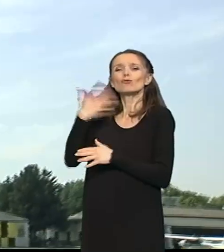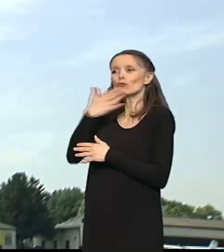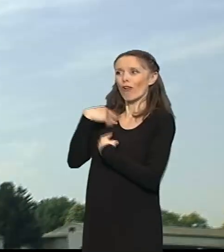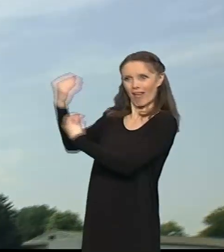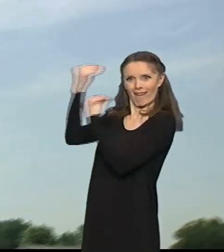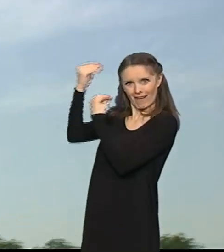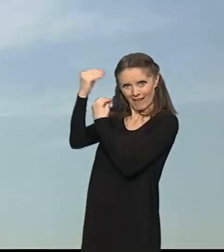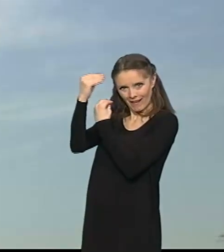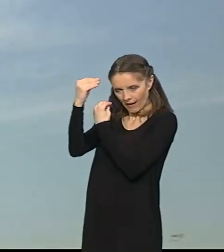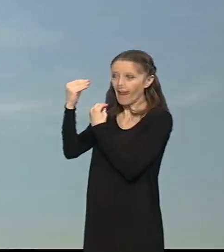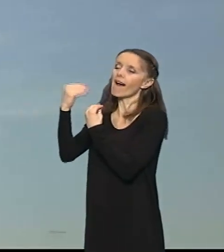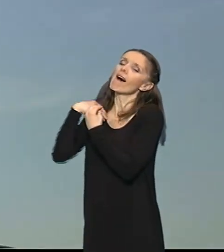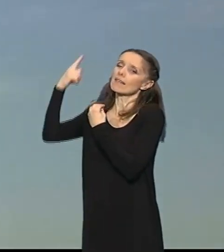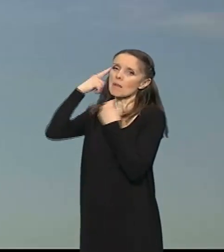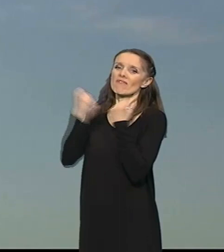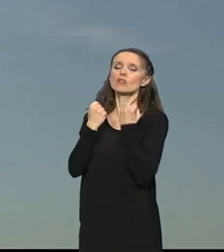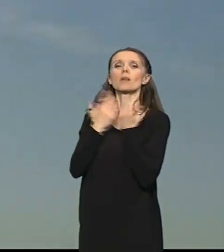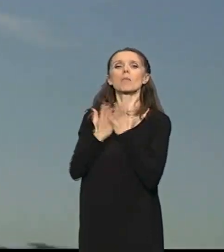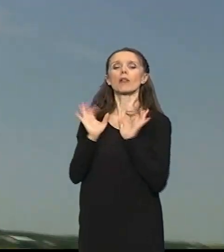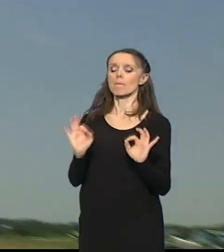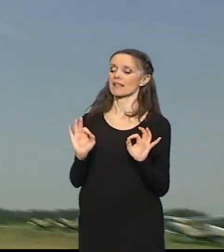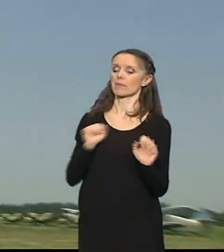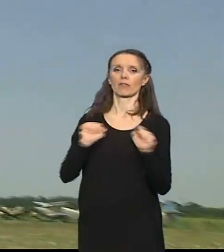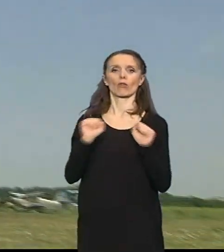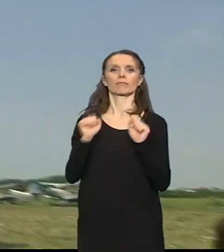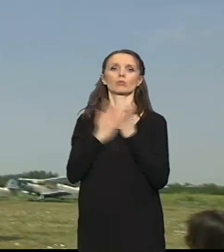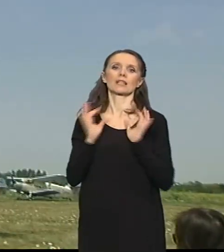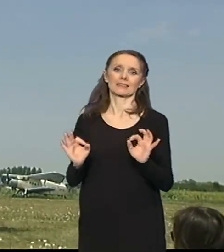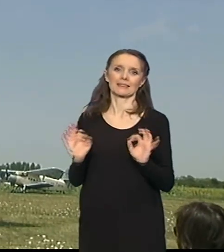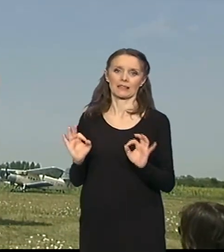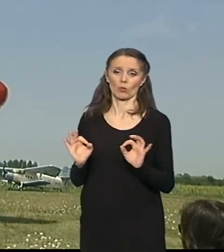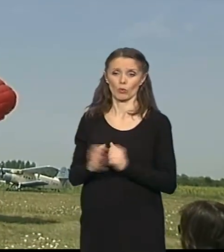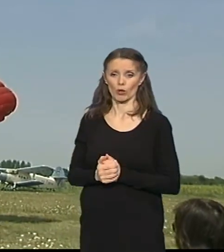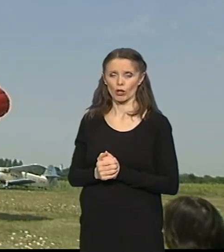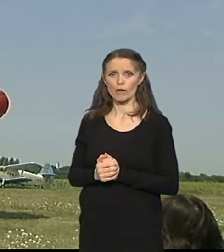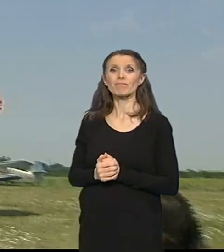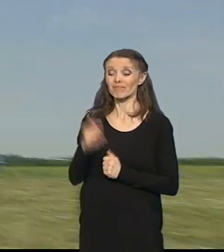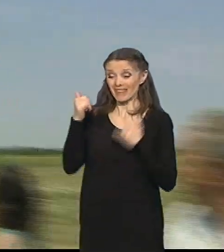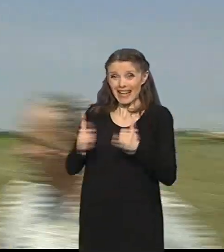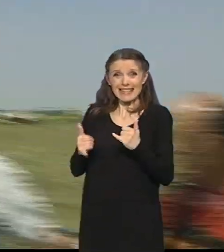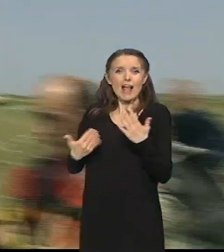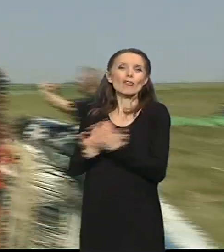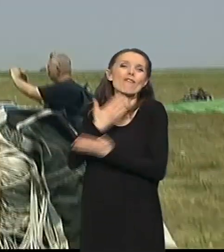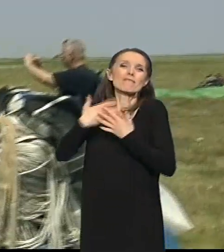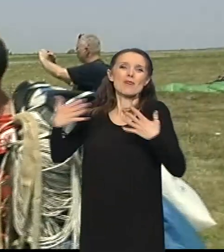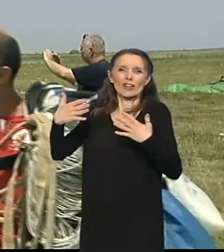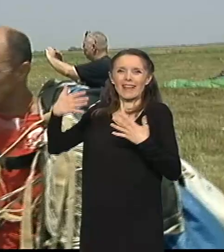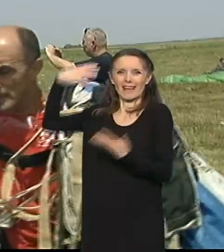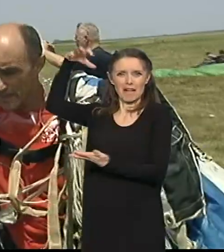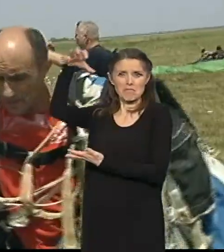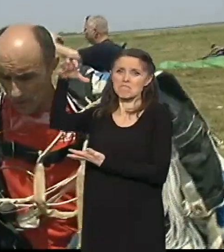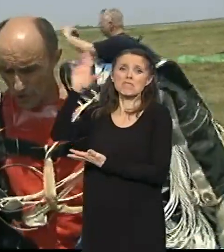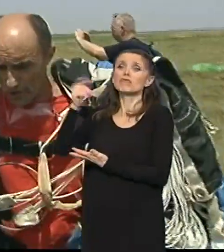da provežbamo, da okažemo da bi to bilo bezbedno. Vidite, ovaj moderni padobran može uvek da se skače jer se neko